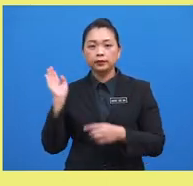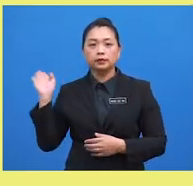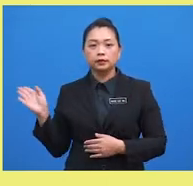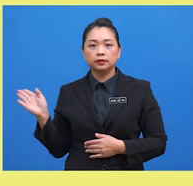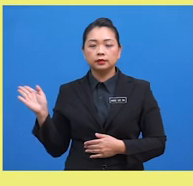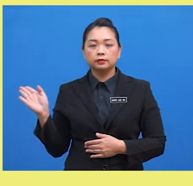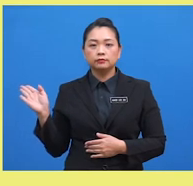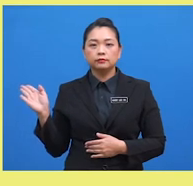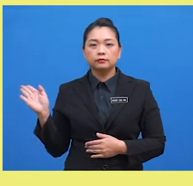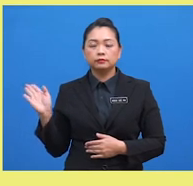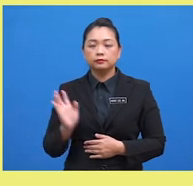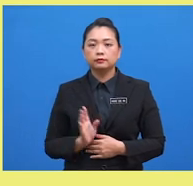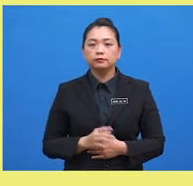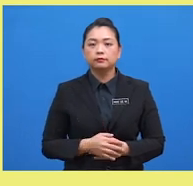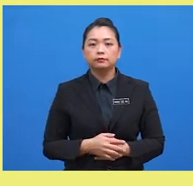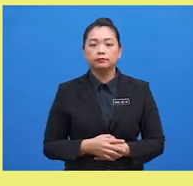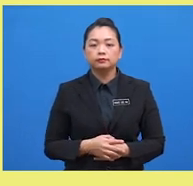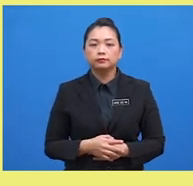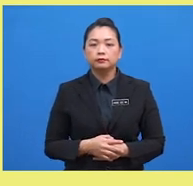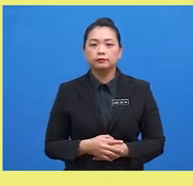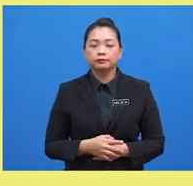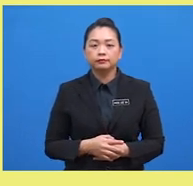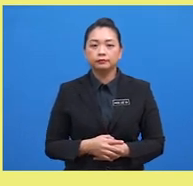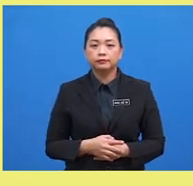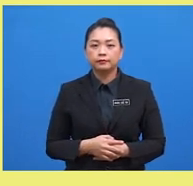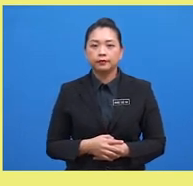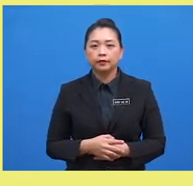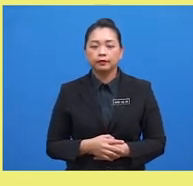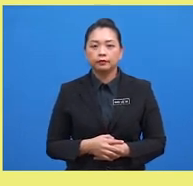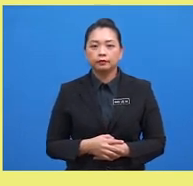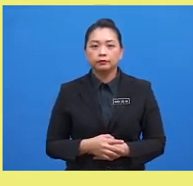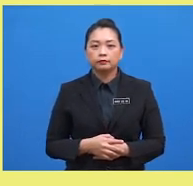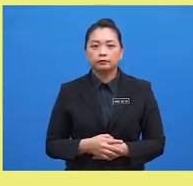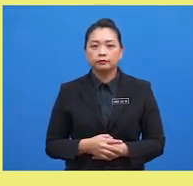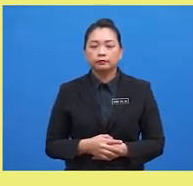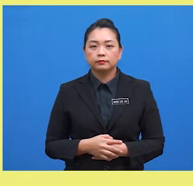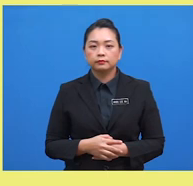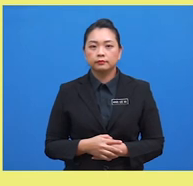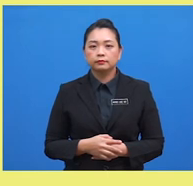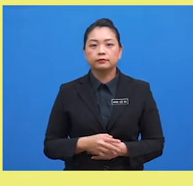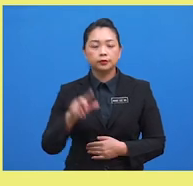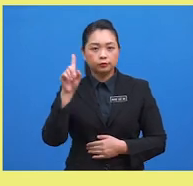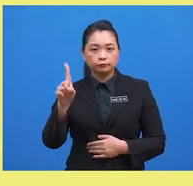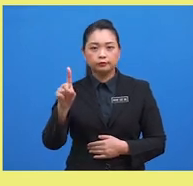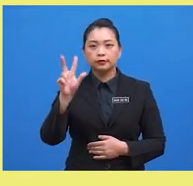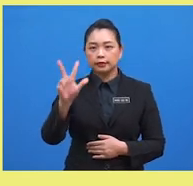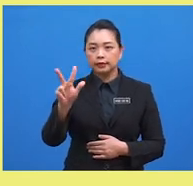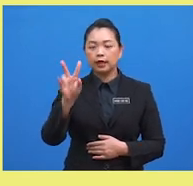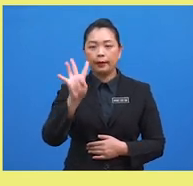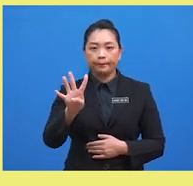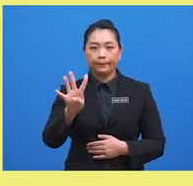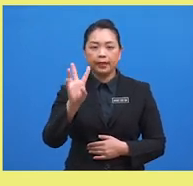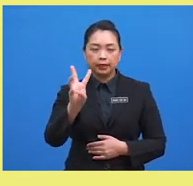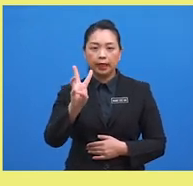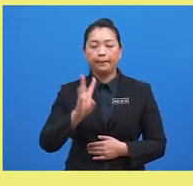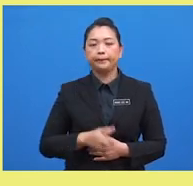6. Kesatuan dengan 3, 4 ialah 1, 3, 4